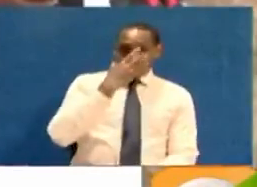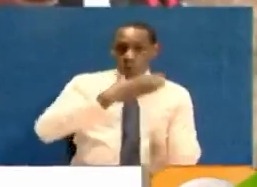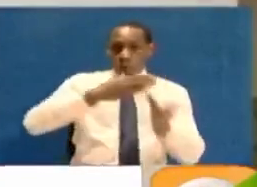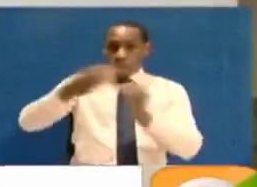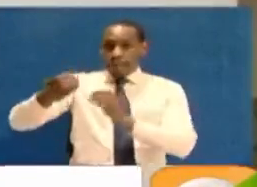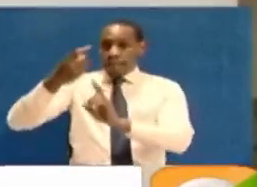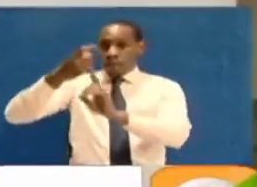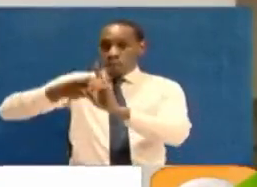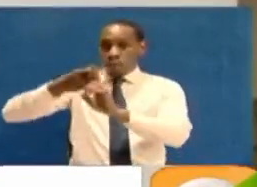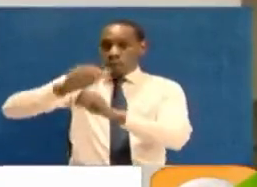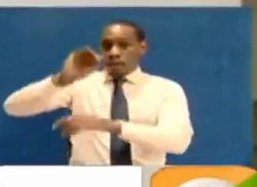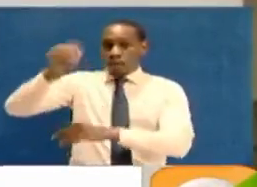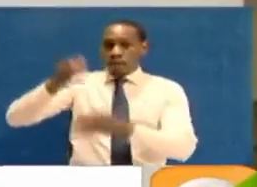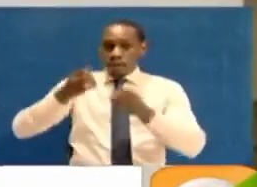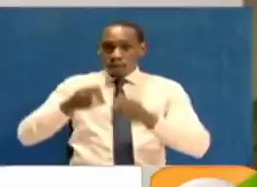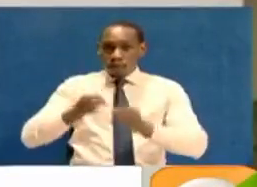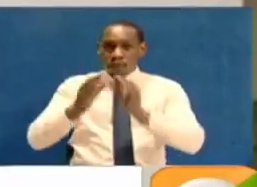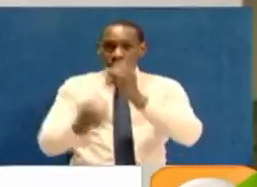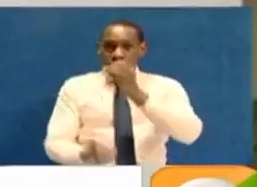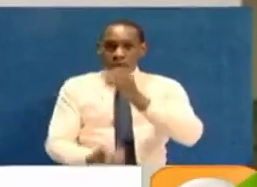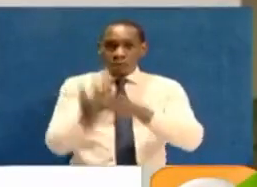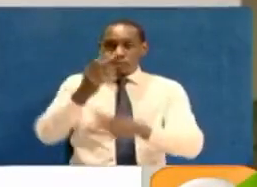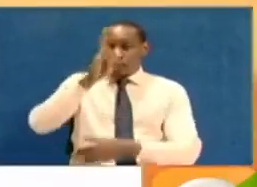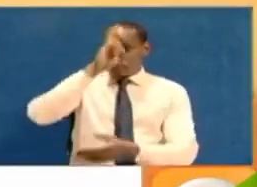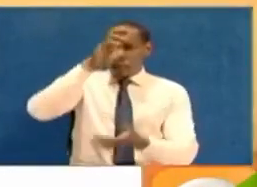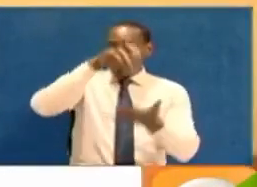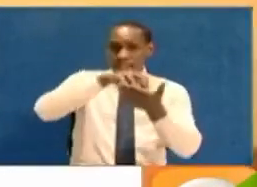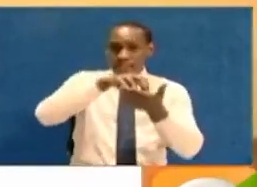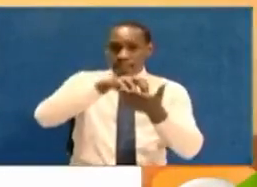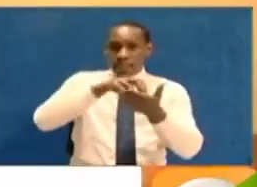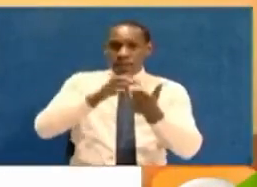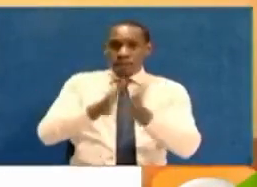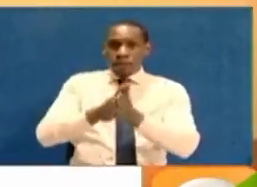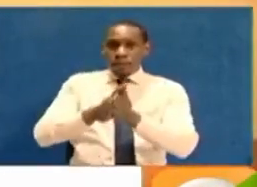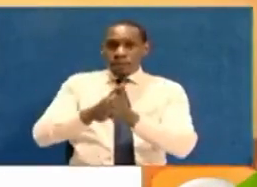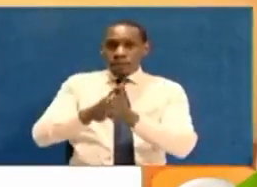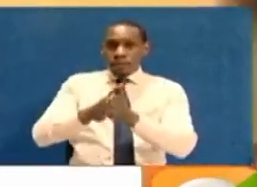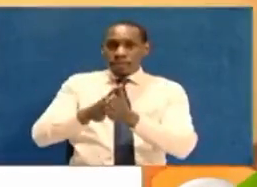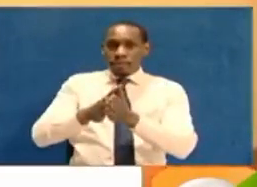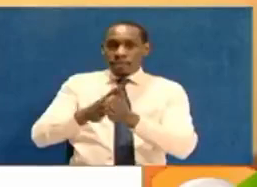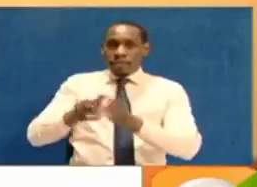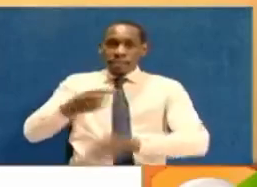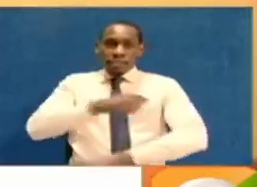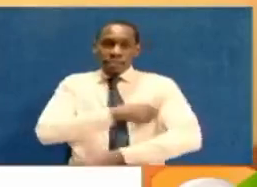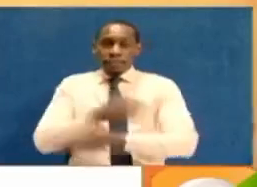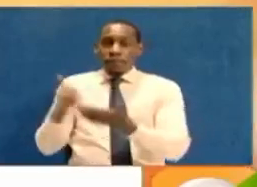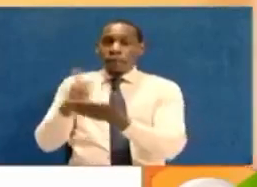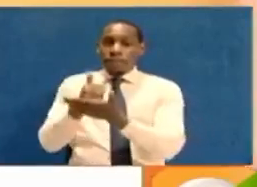Kwale County to officially open Mwangulu Police Station and Mureni's chief office.